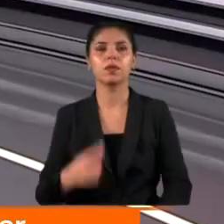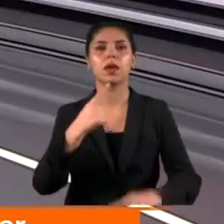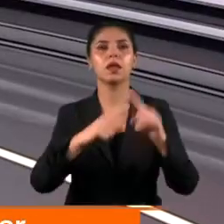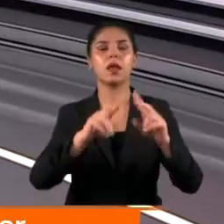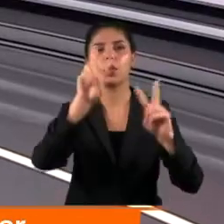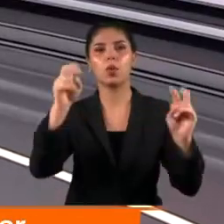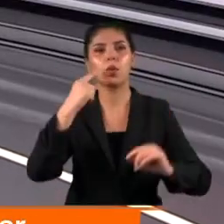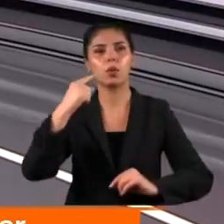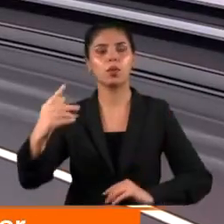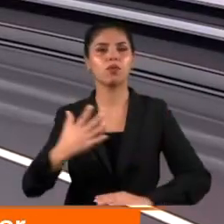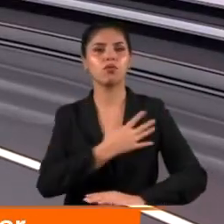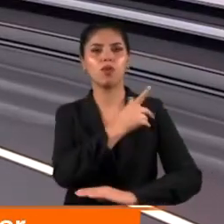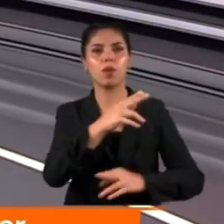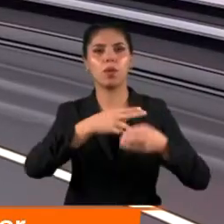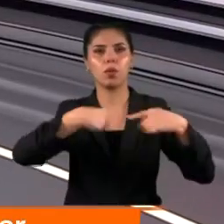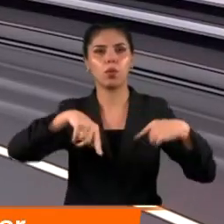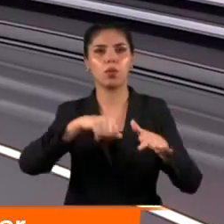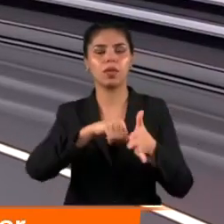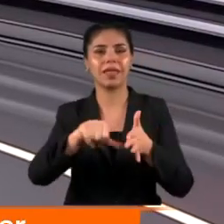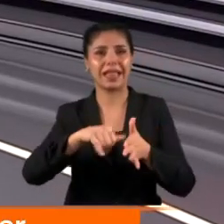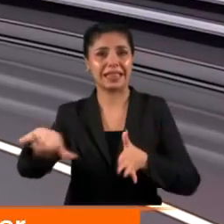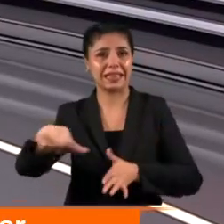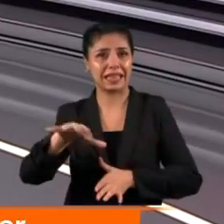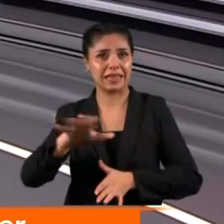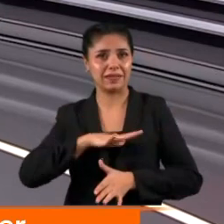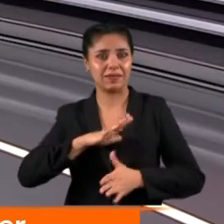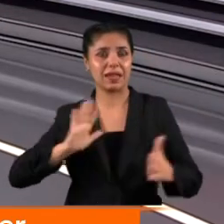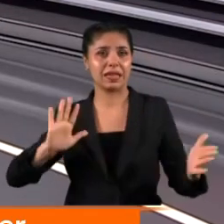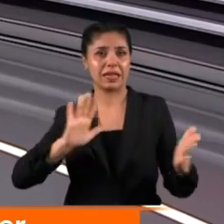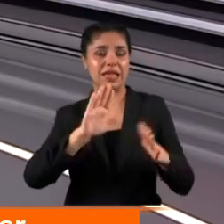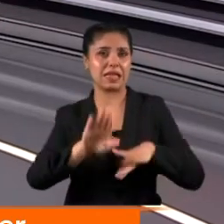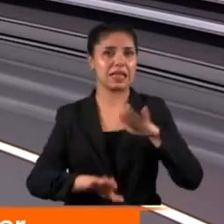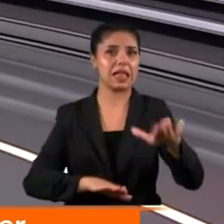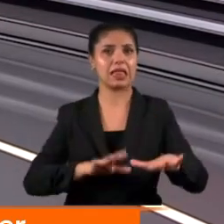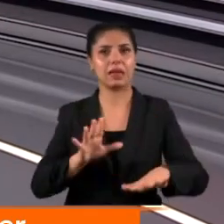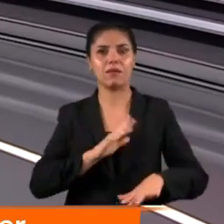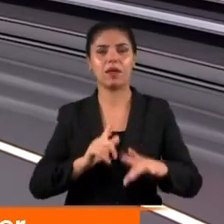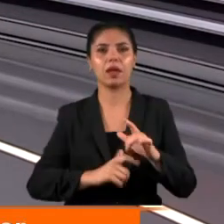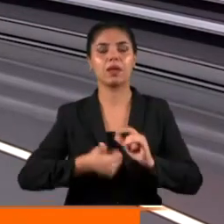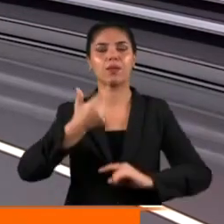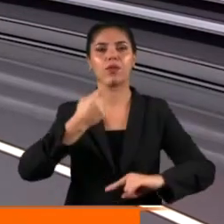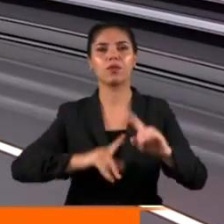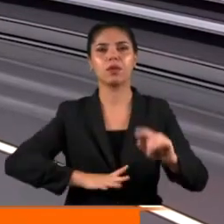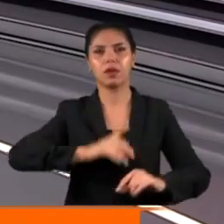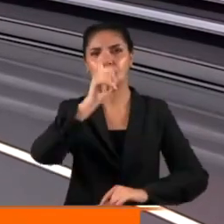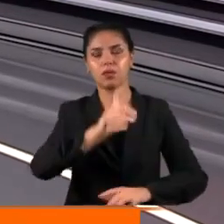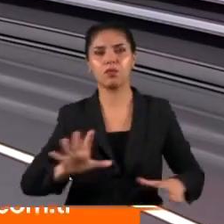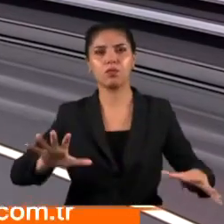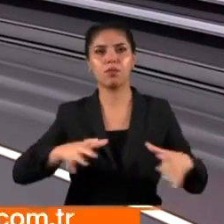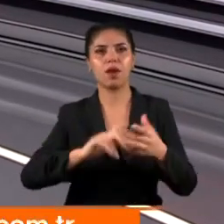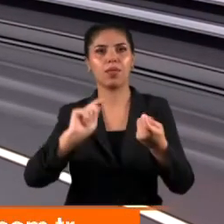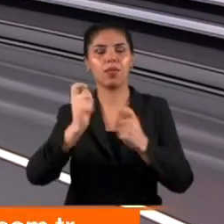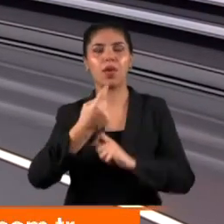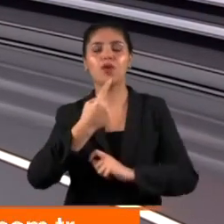siyaset gündemine devam edelim CHP'de Kurultay tarihi yaklaştıkça karşılıklı hamleler de geliyor genel başkan Kemal Kılıçdaroğlu partide değişim